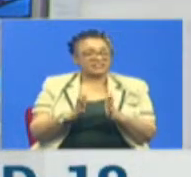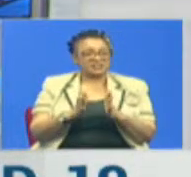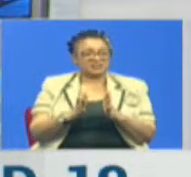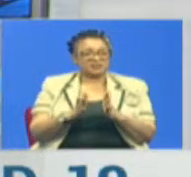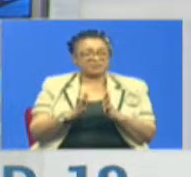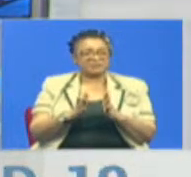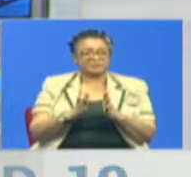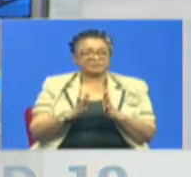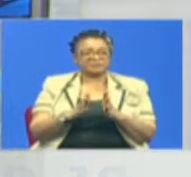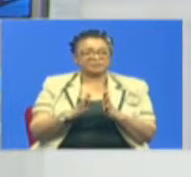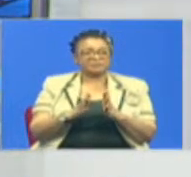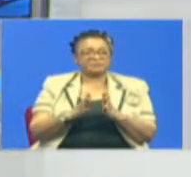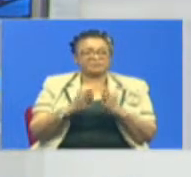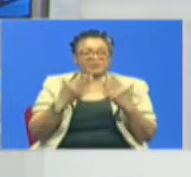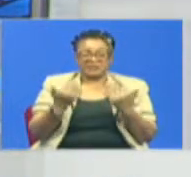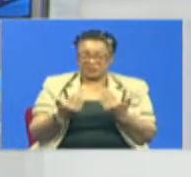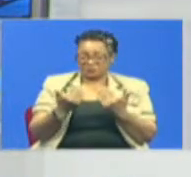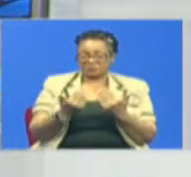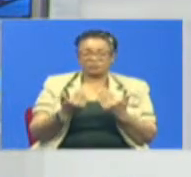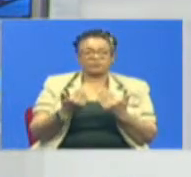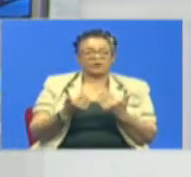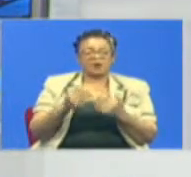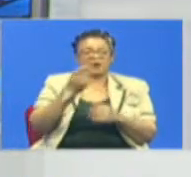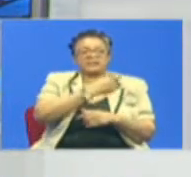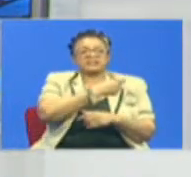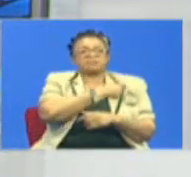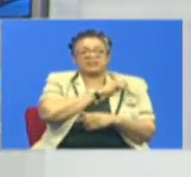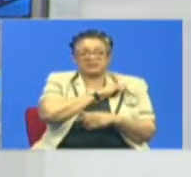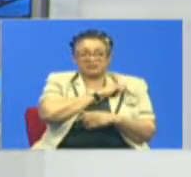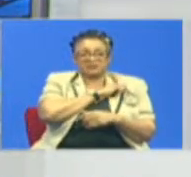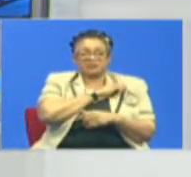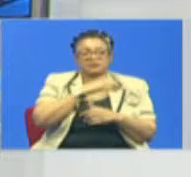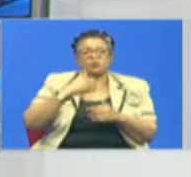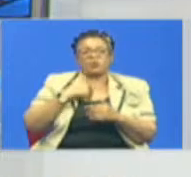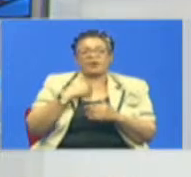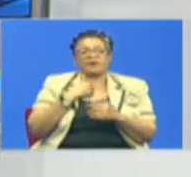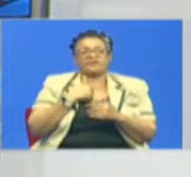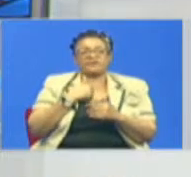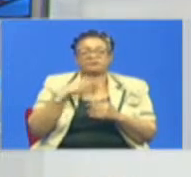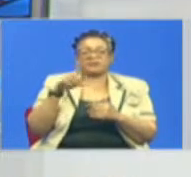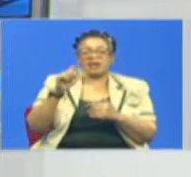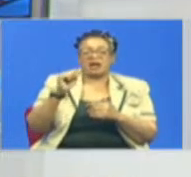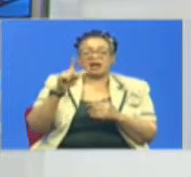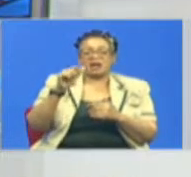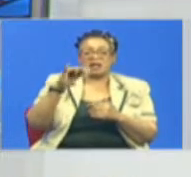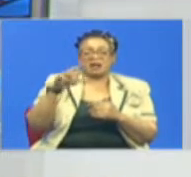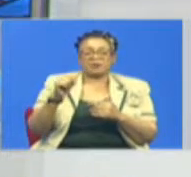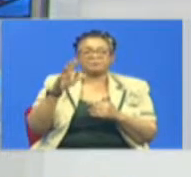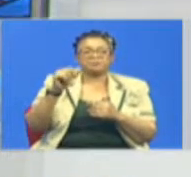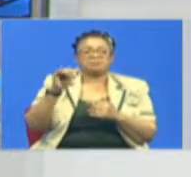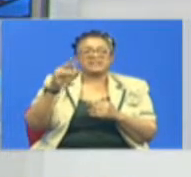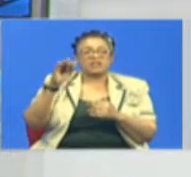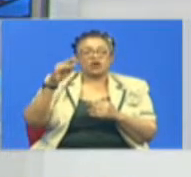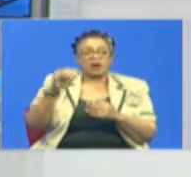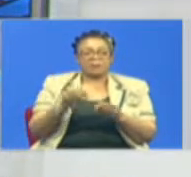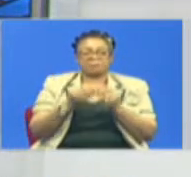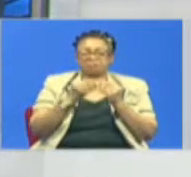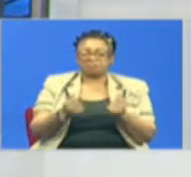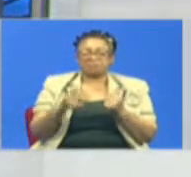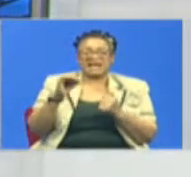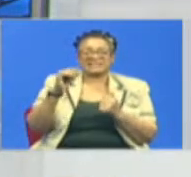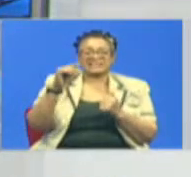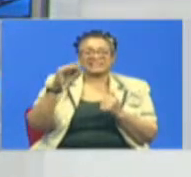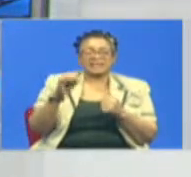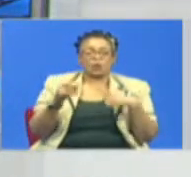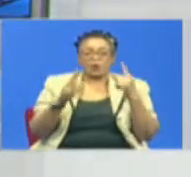Kutoka Machakos hadi ugaibuni na ni huko Hispania, ambapo mabingwa tetezi wa La Liga Barcelona walilaza Athletic Bilbao bao